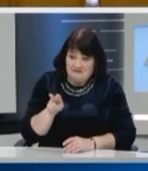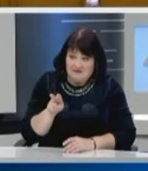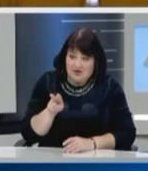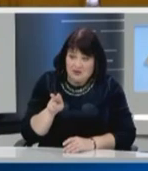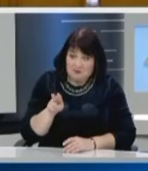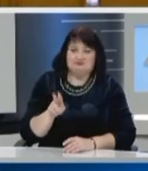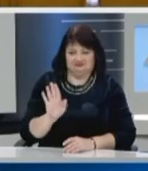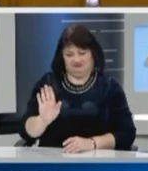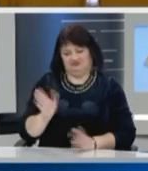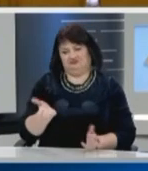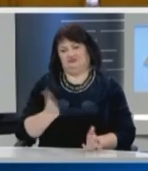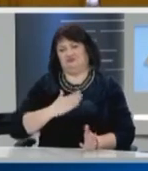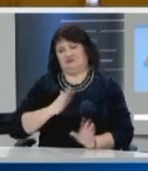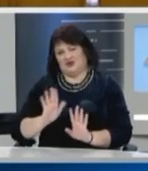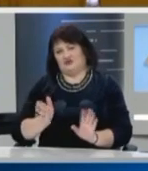Ευχαριστώ.